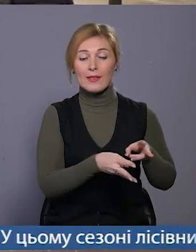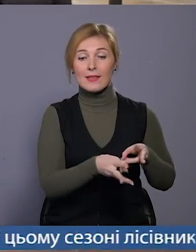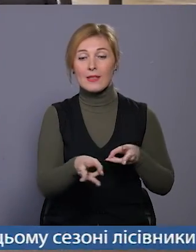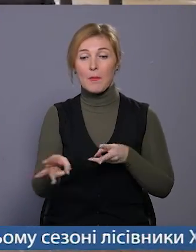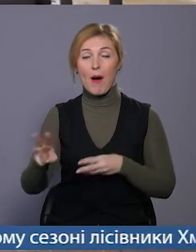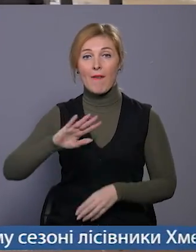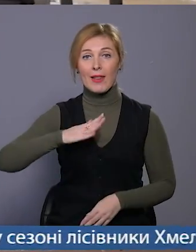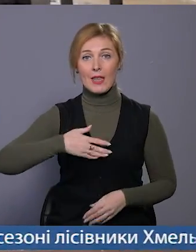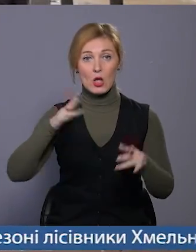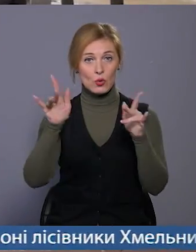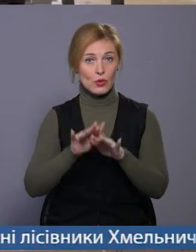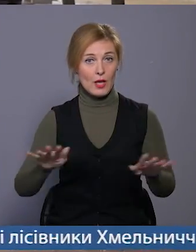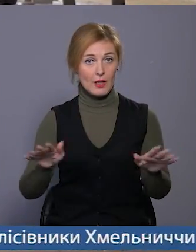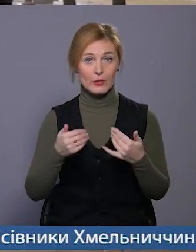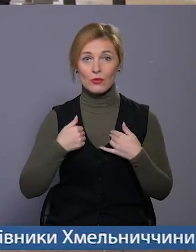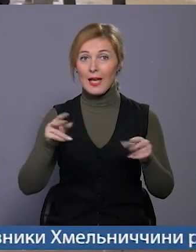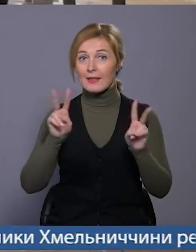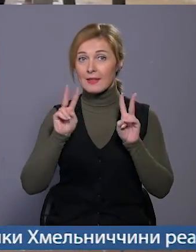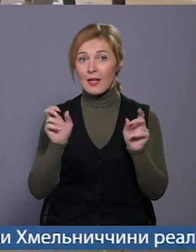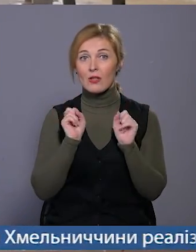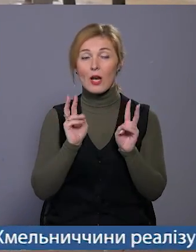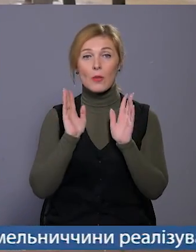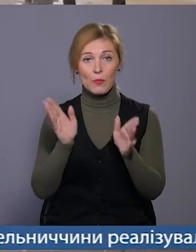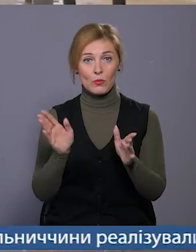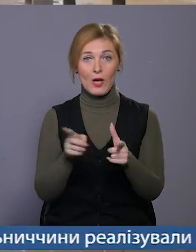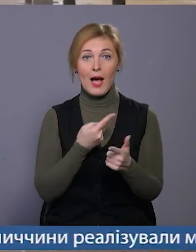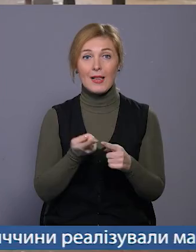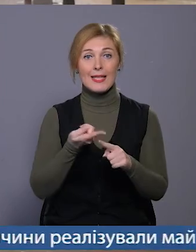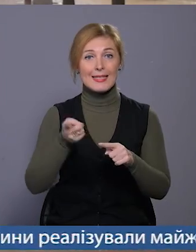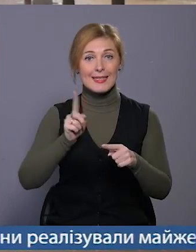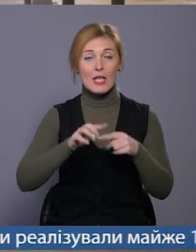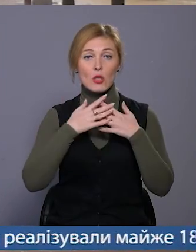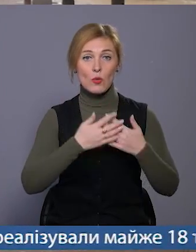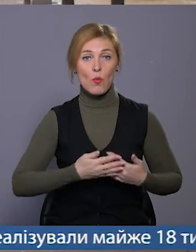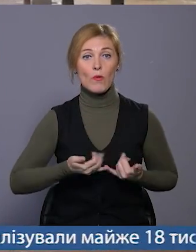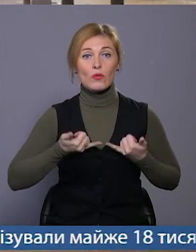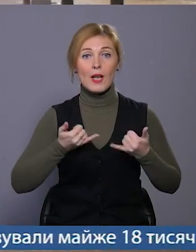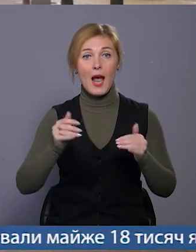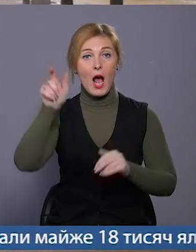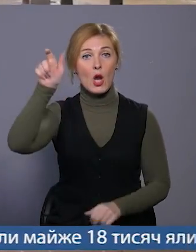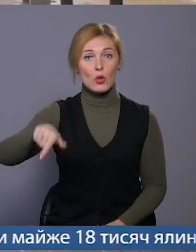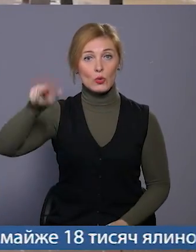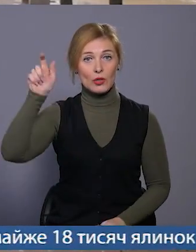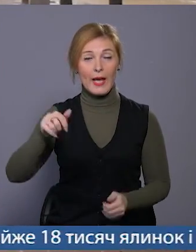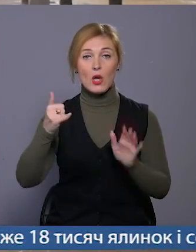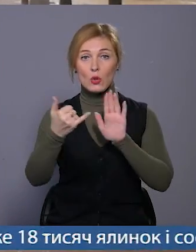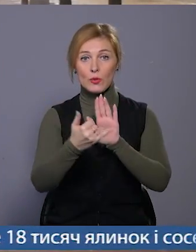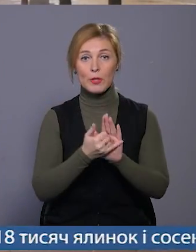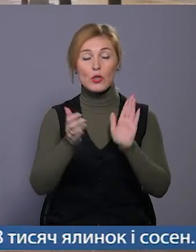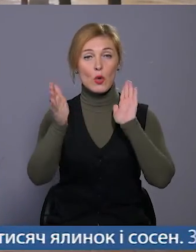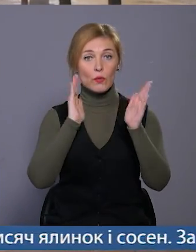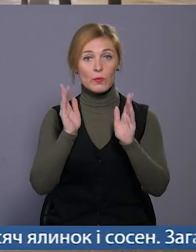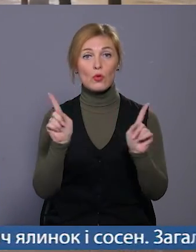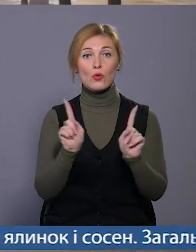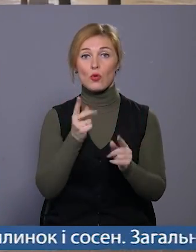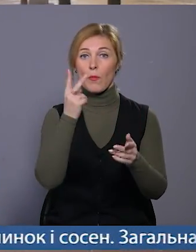ялинку. Не знаю, як воно буде, але це з любов'ю для людей. Воно десь було вже розміщено на Фейсбуці, щоб людям показати і,